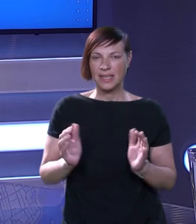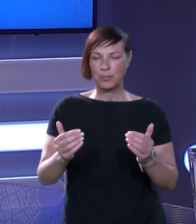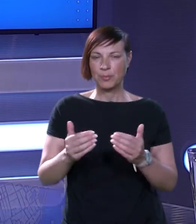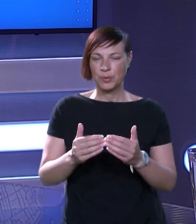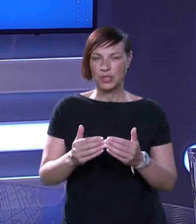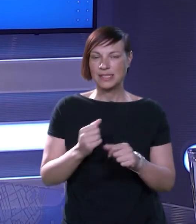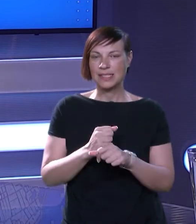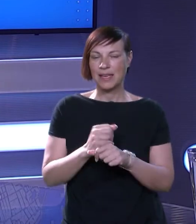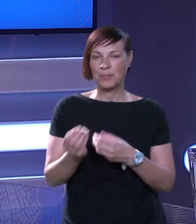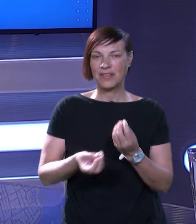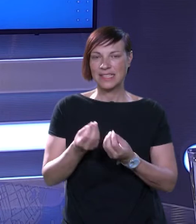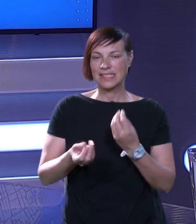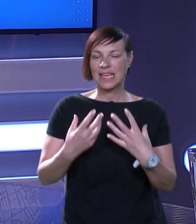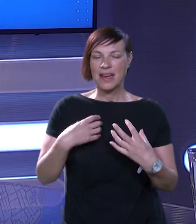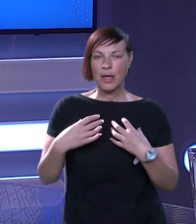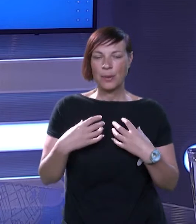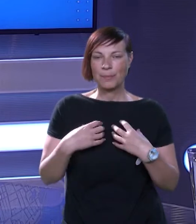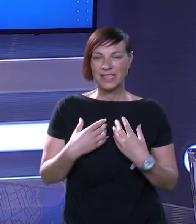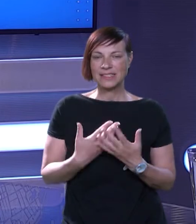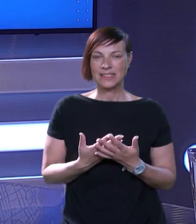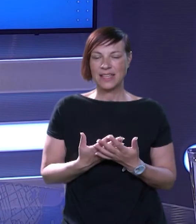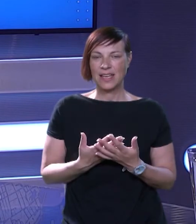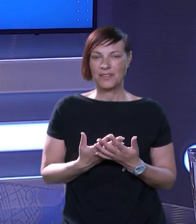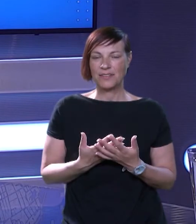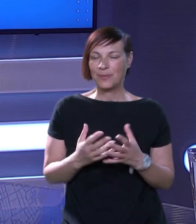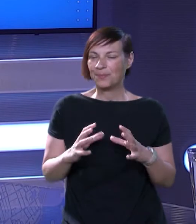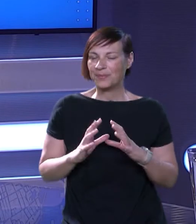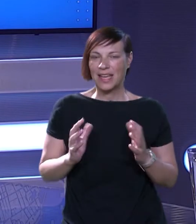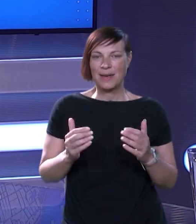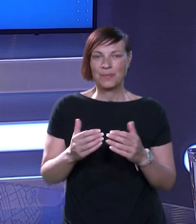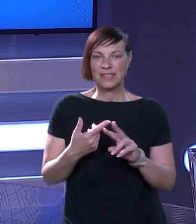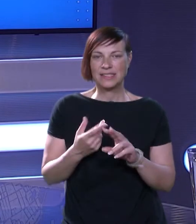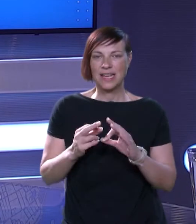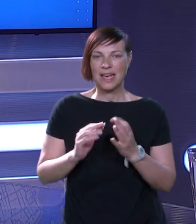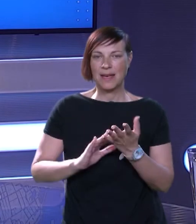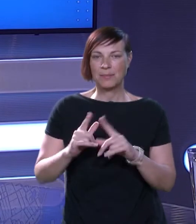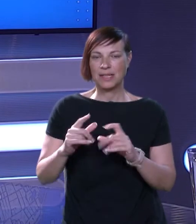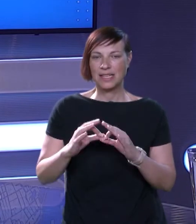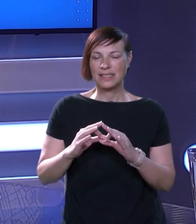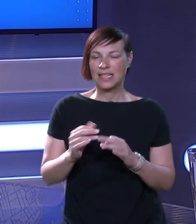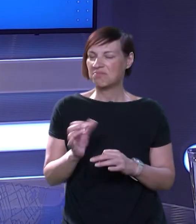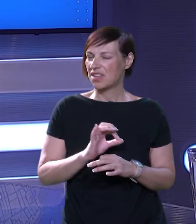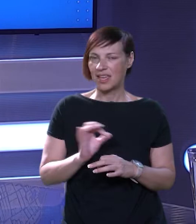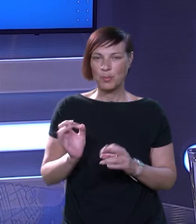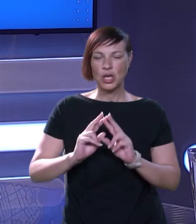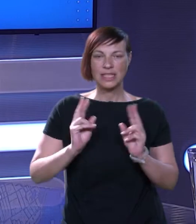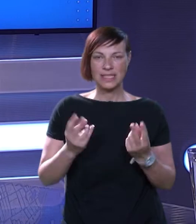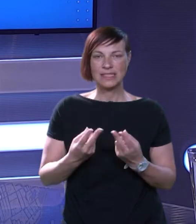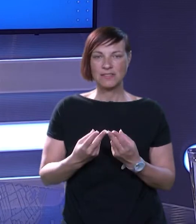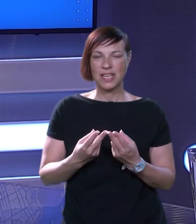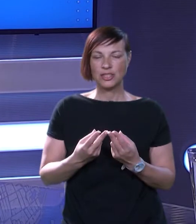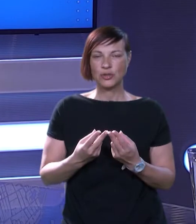prostor napravljen za igranje te predstave. Stvarno ono ambijent za Hamleta, valjda najgenijalniji na